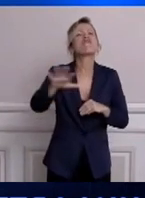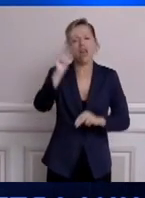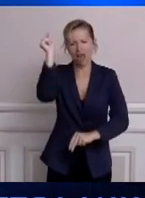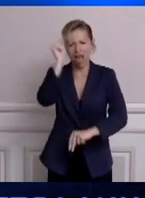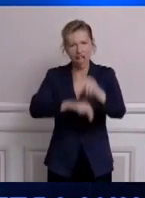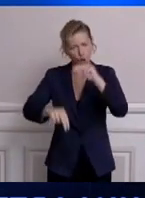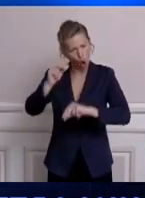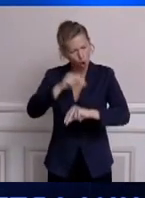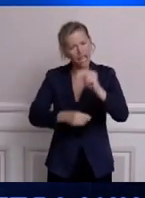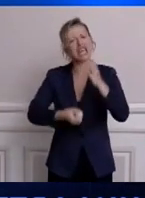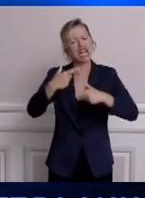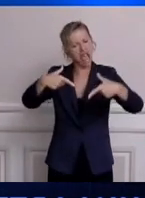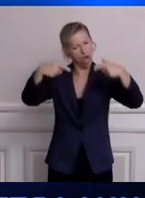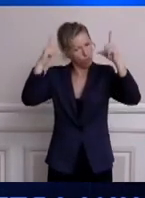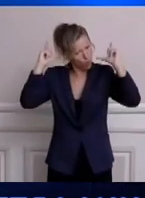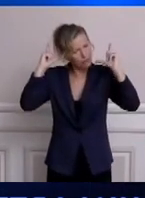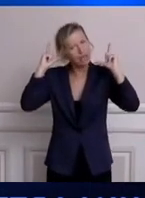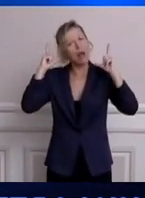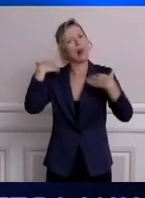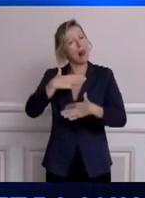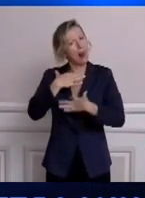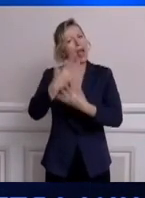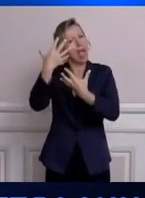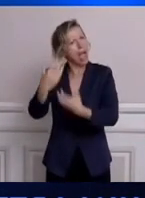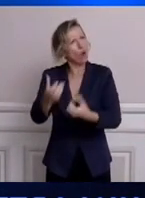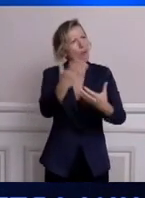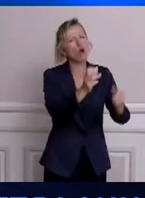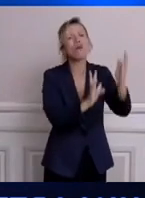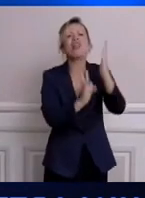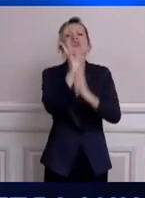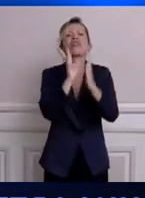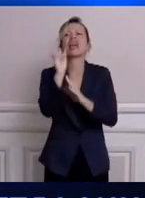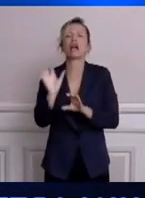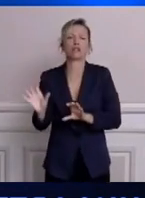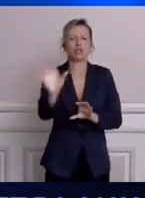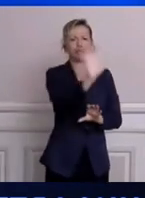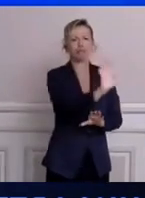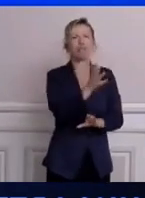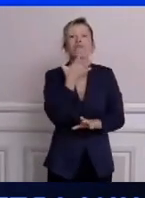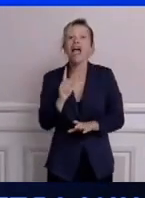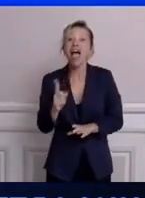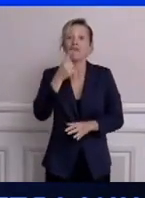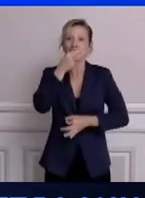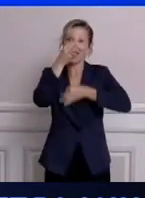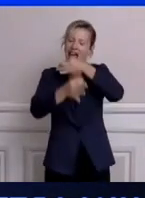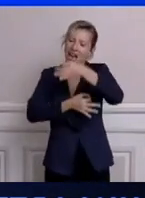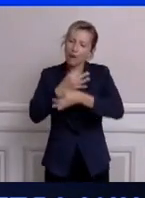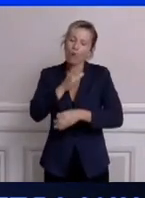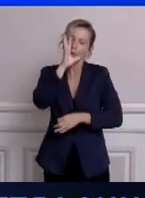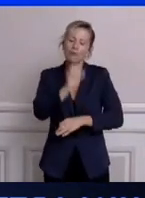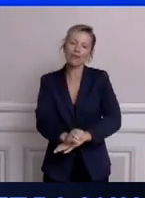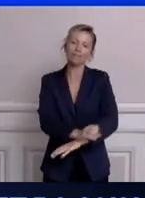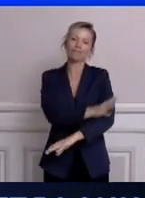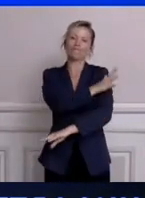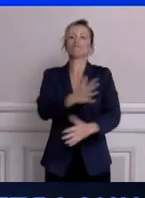τις 13 περιφέρειες τις επιλογές του. Θέλω να ευχαριστήσω και εκείνους τους